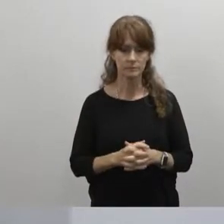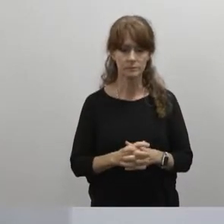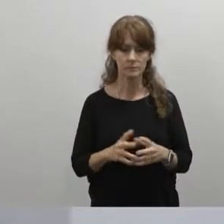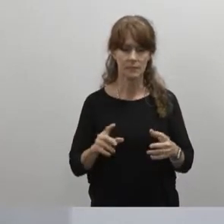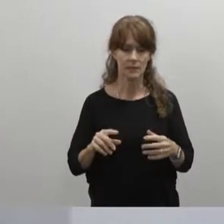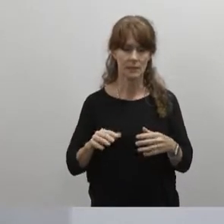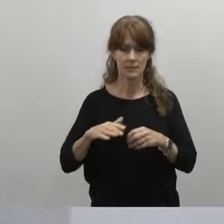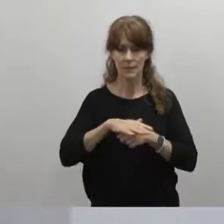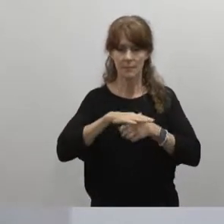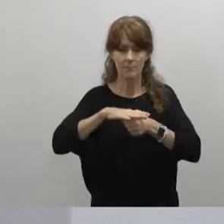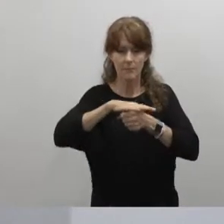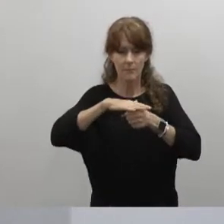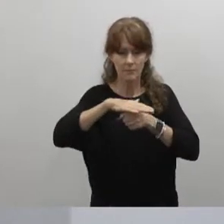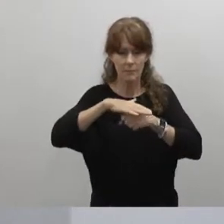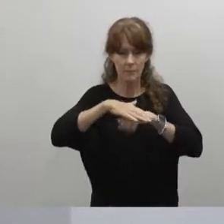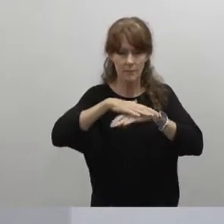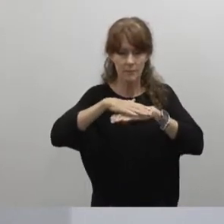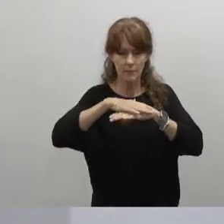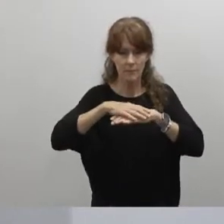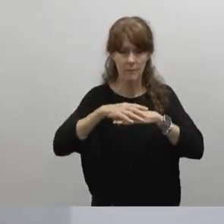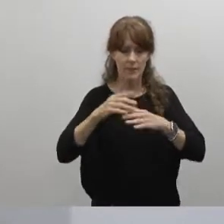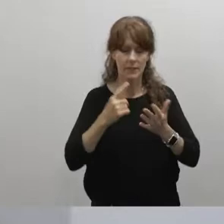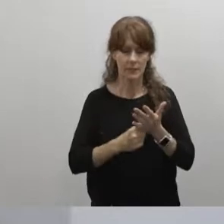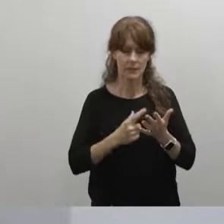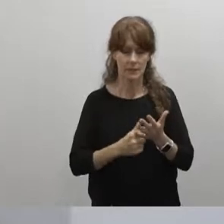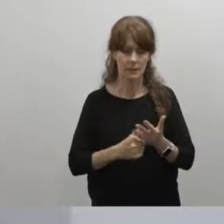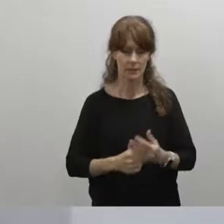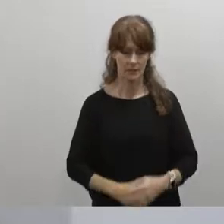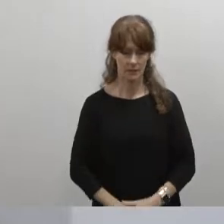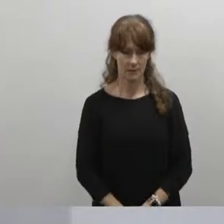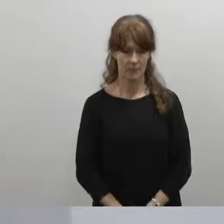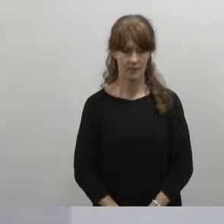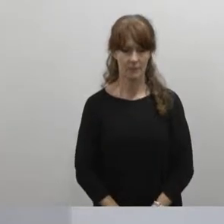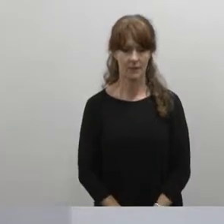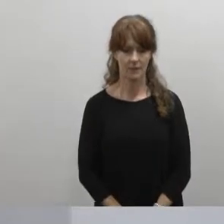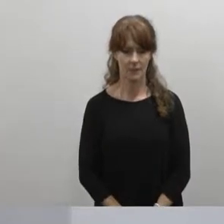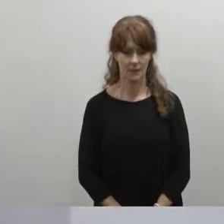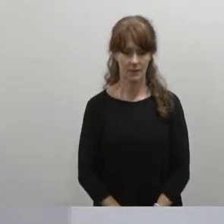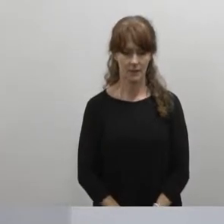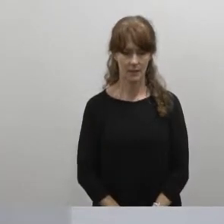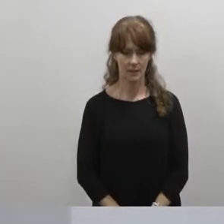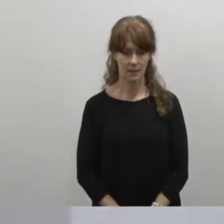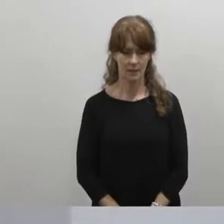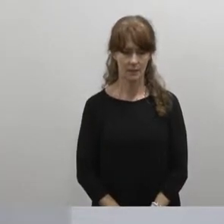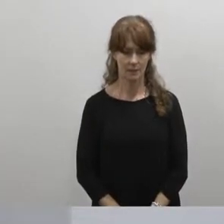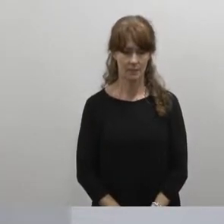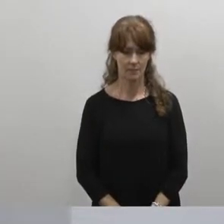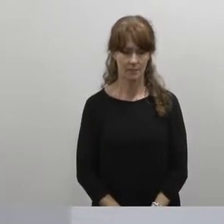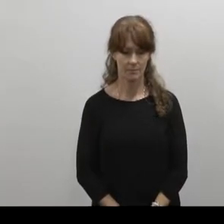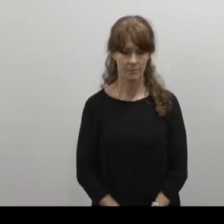pin dọn bò mà tẹt top to pin sang pin mà hạt chốt nữa nè đàn ông sang sang